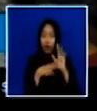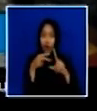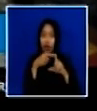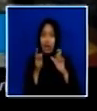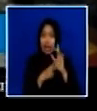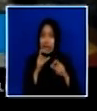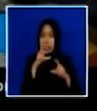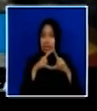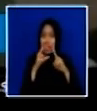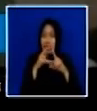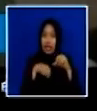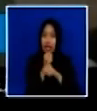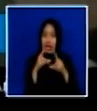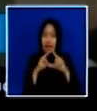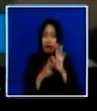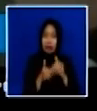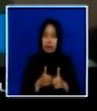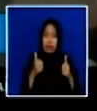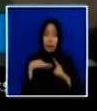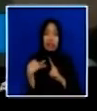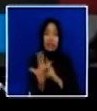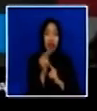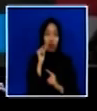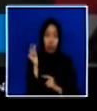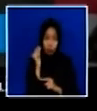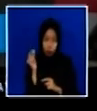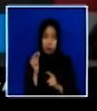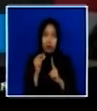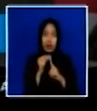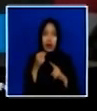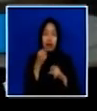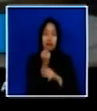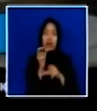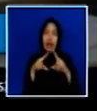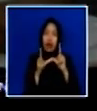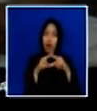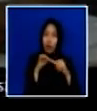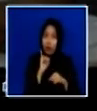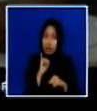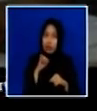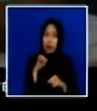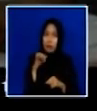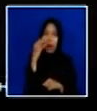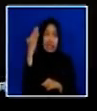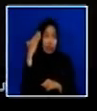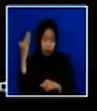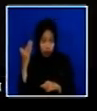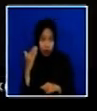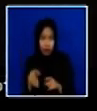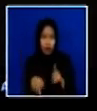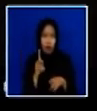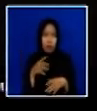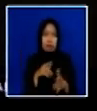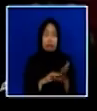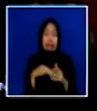ini bisa berasal dari masyarakat umum pegawai negeri sipil pekerja swasta serta mahasiswa bagi masyarakat yang berminat bisa